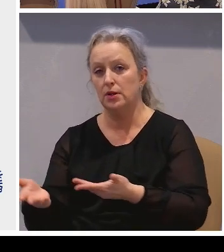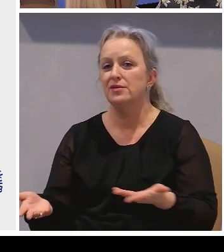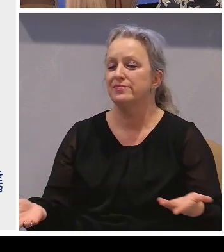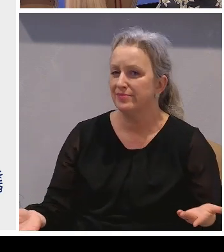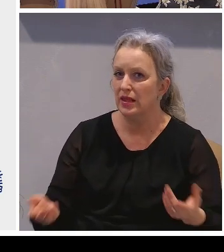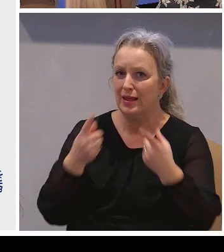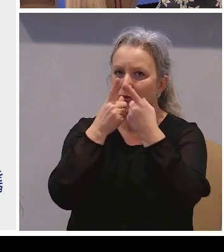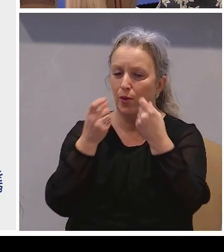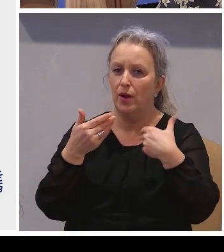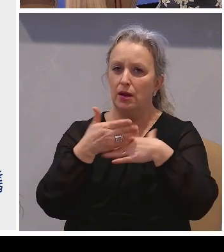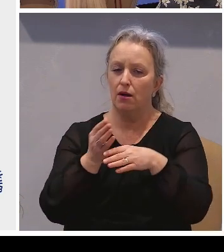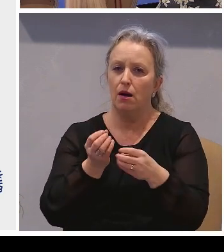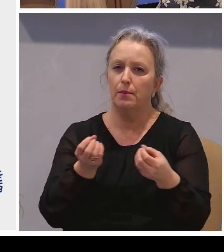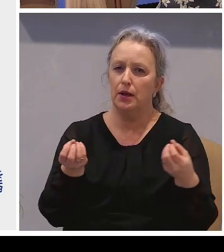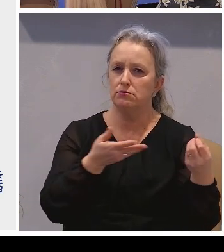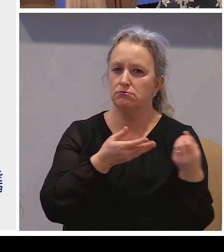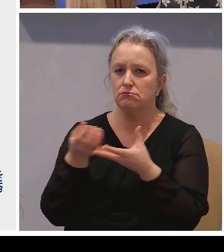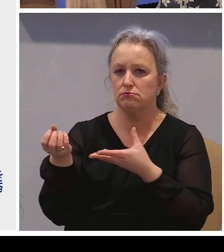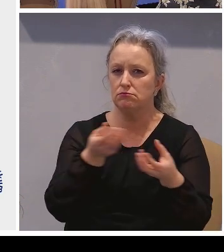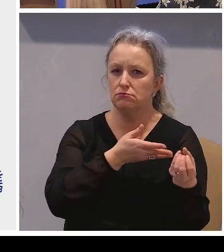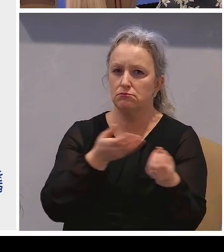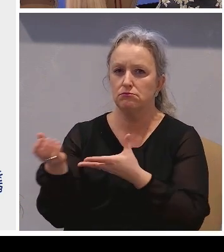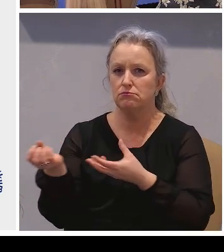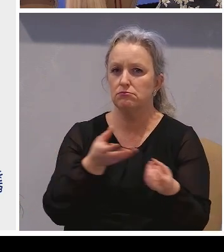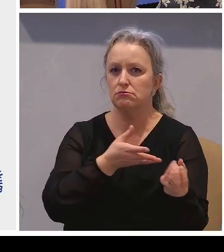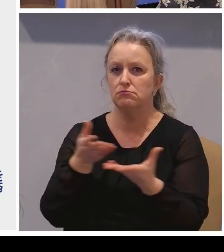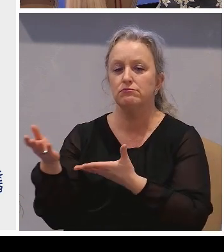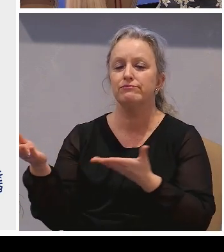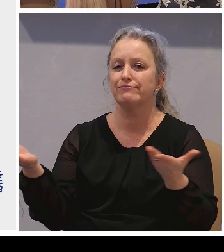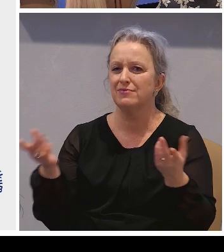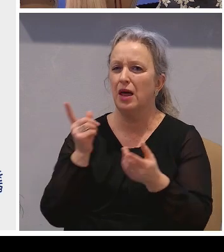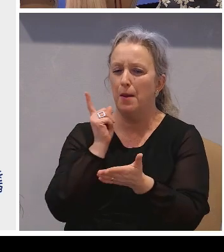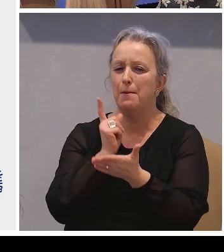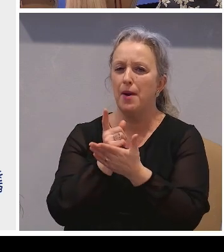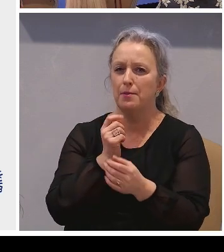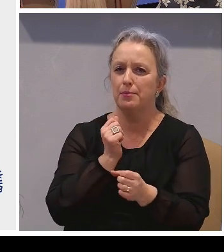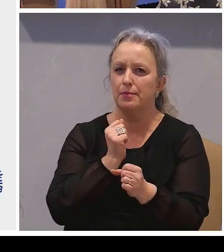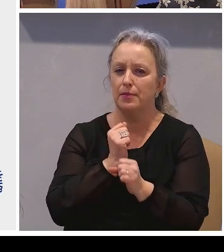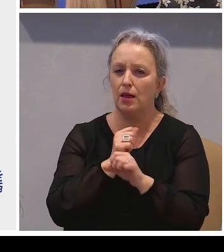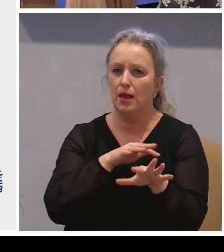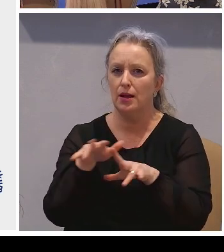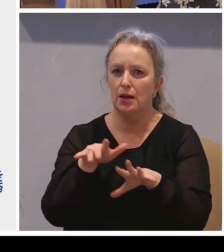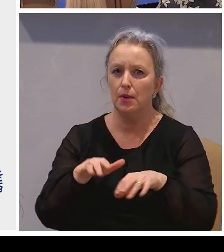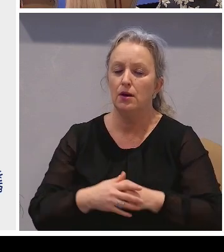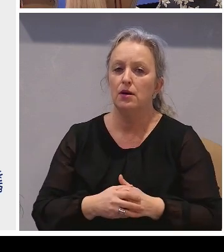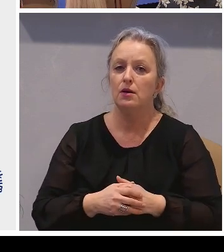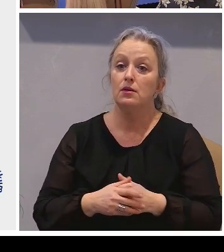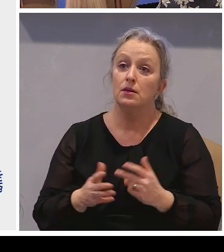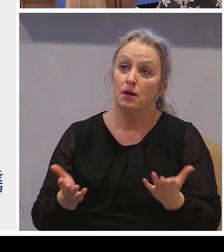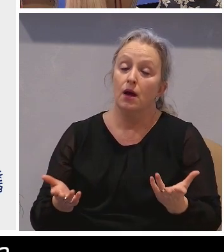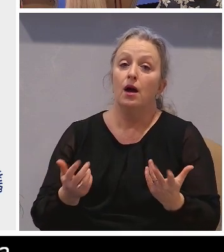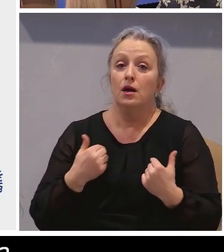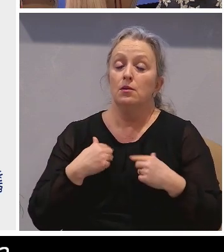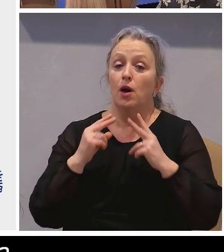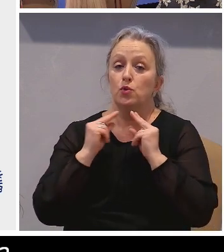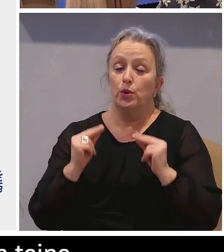selle jagamine, But it's important to see, avoid a situation sellega peab where the tegelema, previous aga see on, physician closes the door on the tunnistan